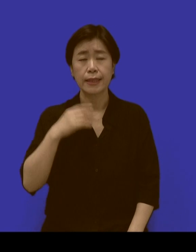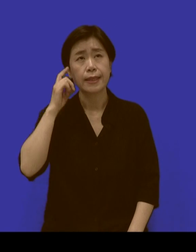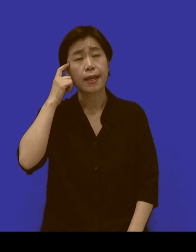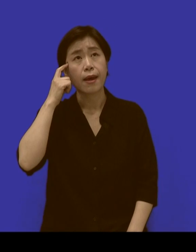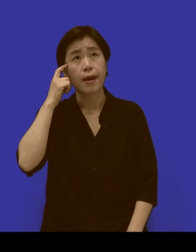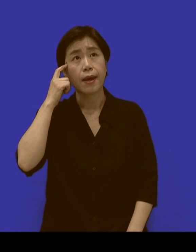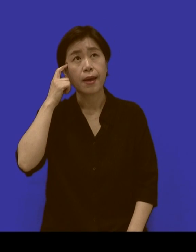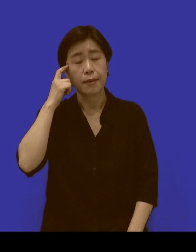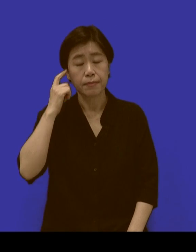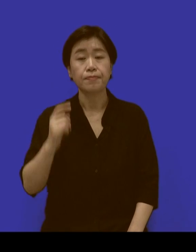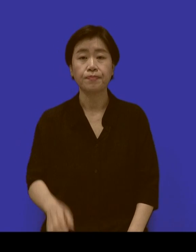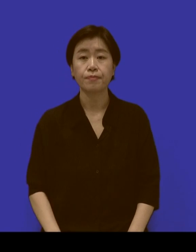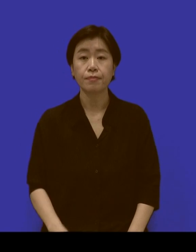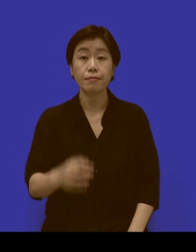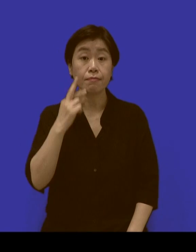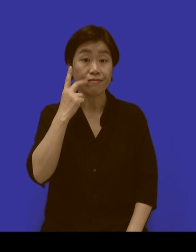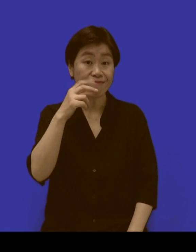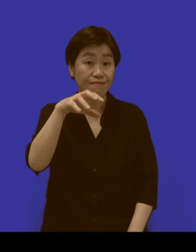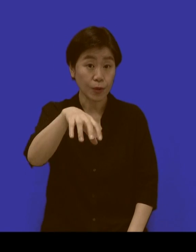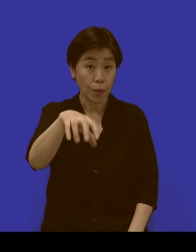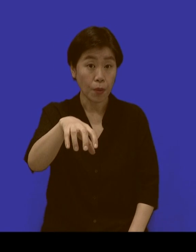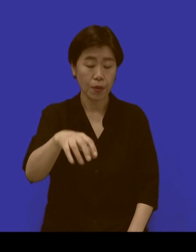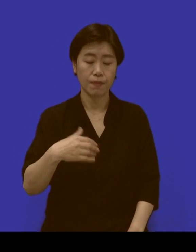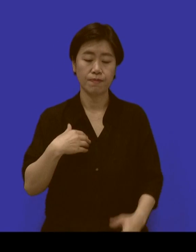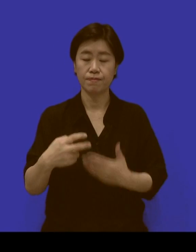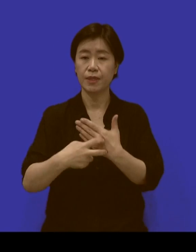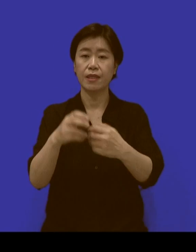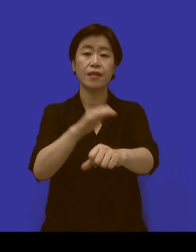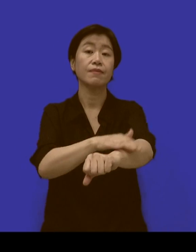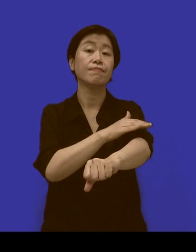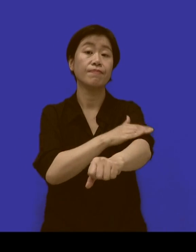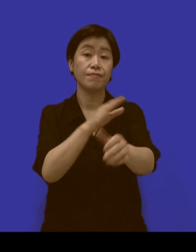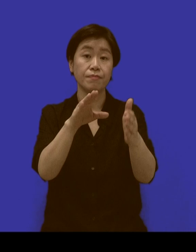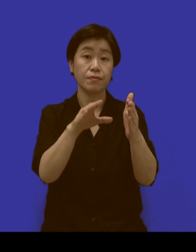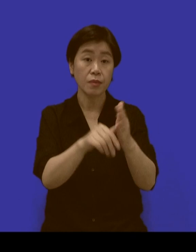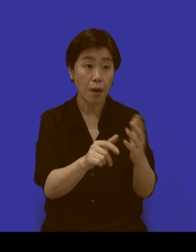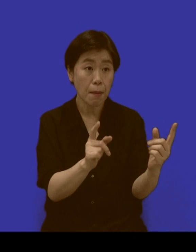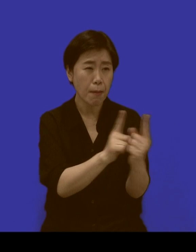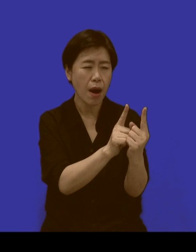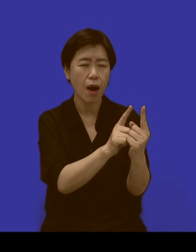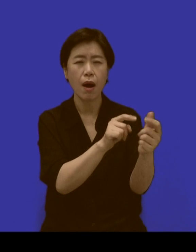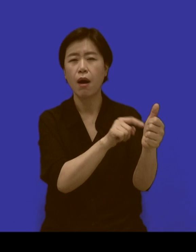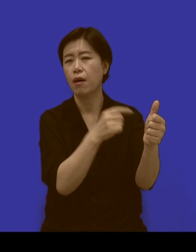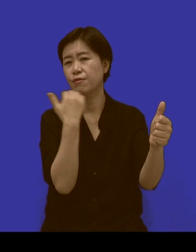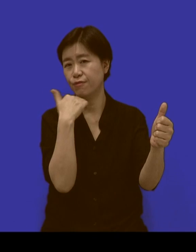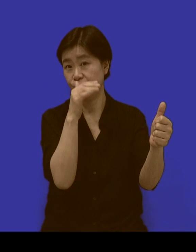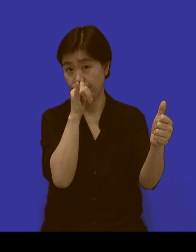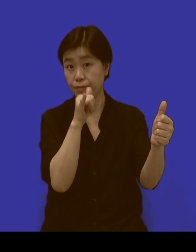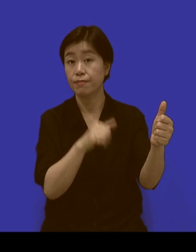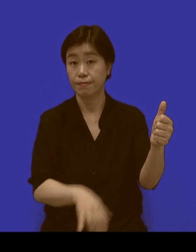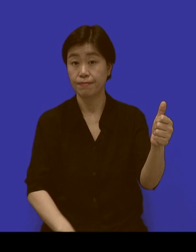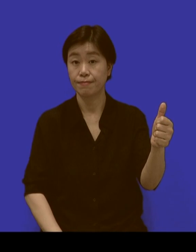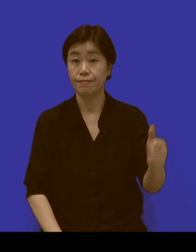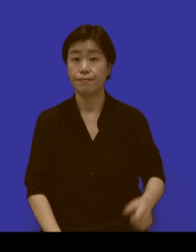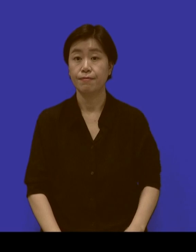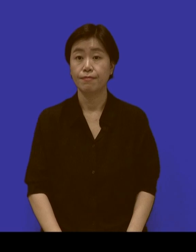네. 필라델피아에서 제가 내과 레지던트 트레이닝을 할 때 네. 만났던 환자분 한 분이 계셨어요.